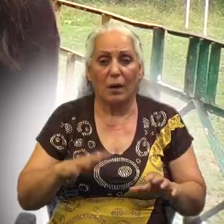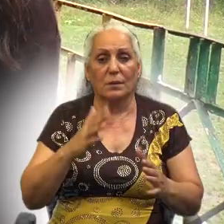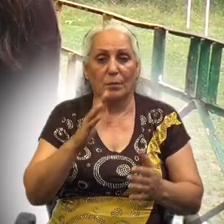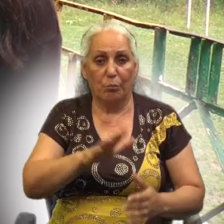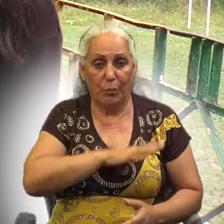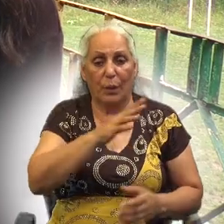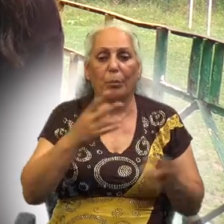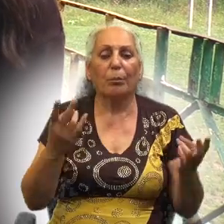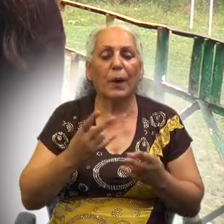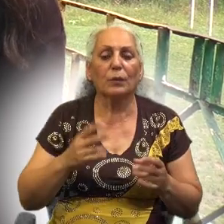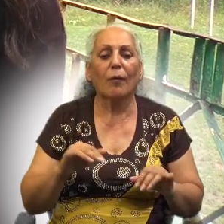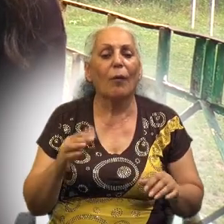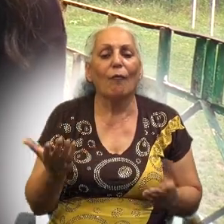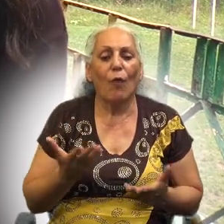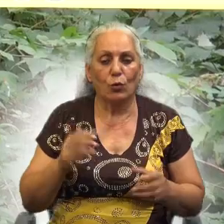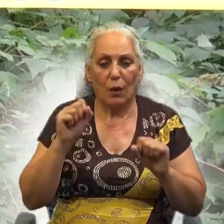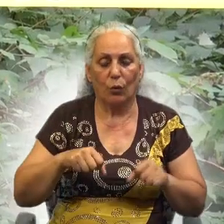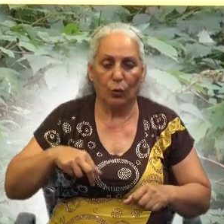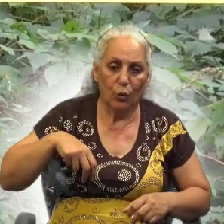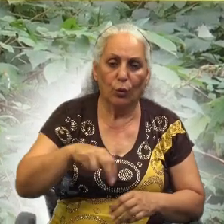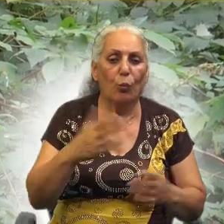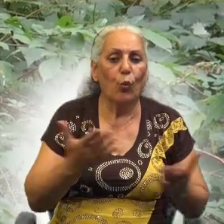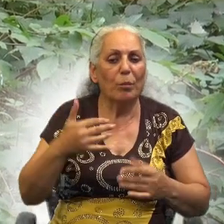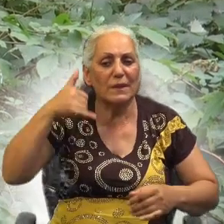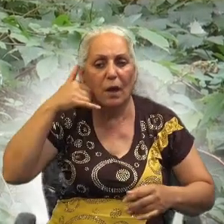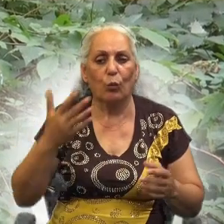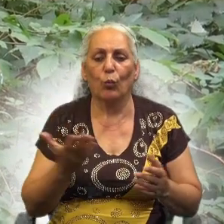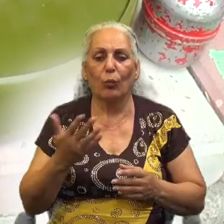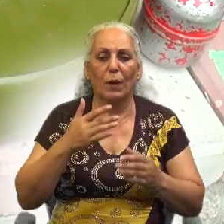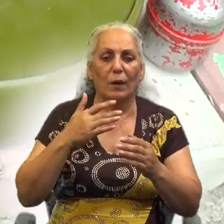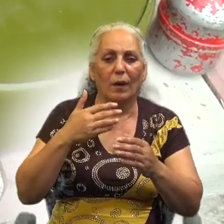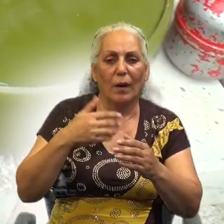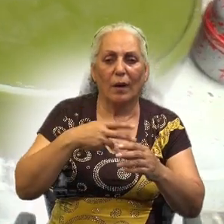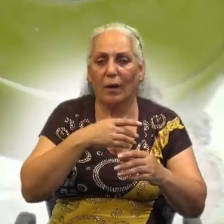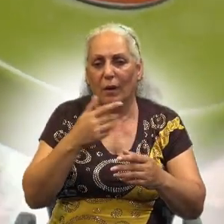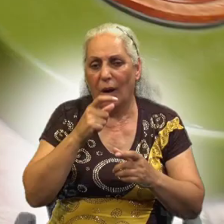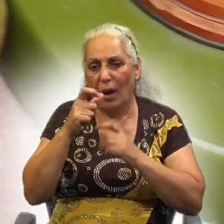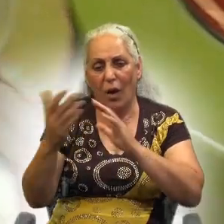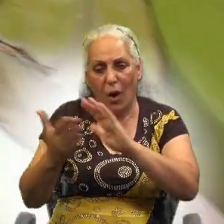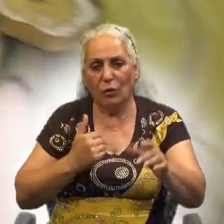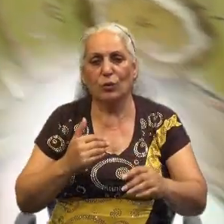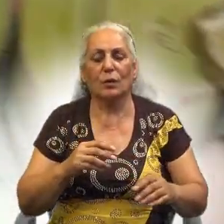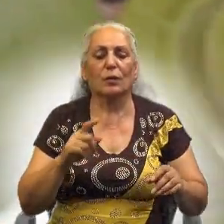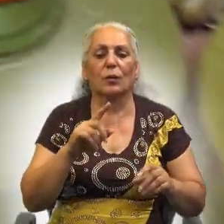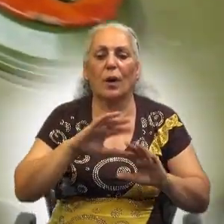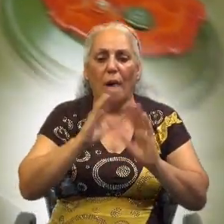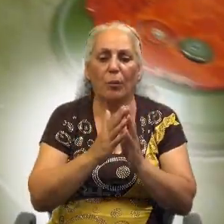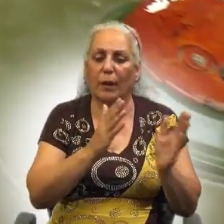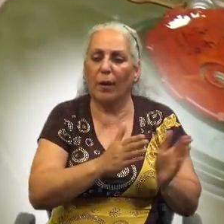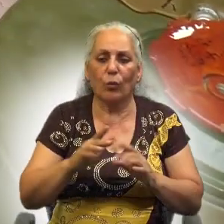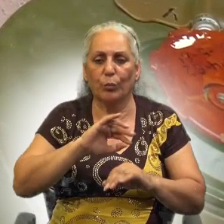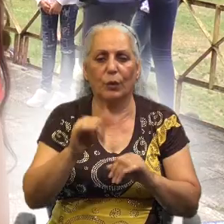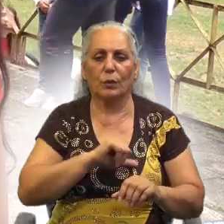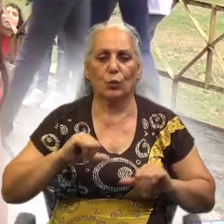ապա ինչ պես վարվել, մոտենալ տուժածին, թե ոչ, առաջին հերթին ում զանգահարել ու այլ հարցեր։ Երեխաները բոլորը տիրապետում են կանոններին ու արդեն իրենք են